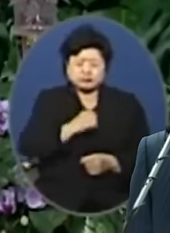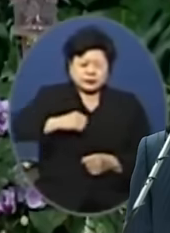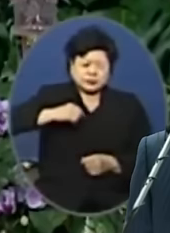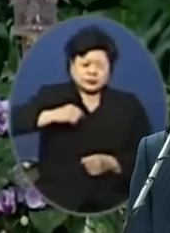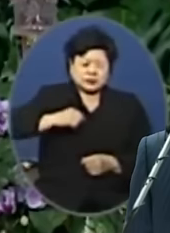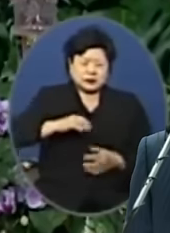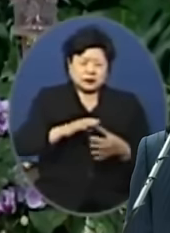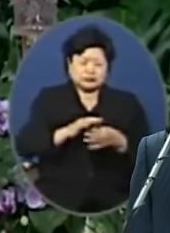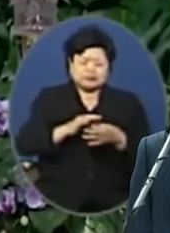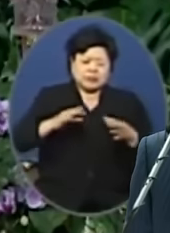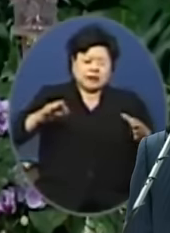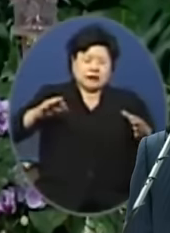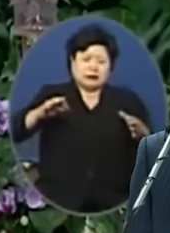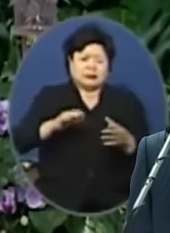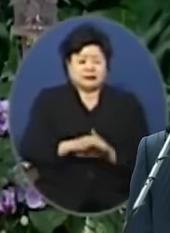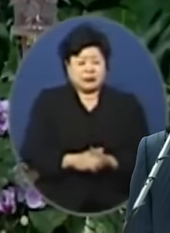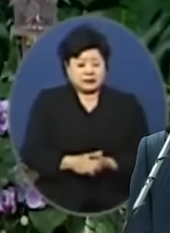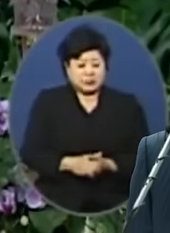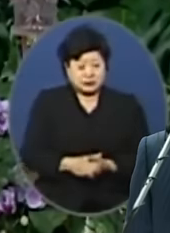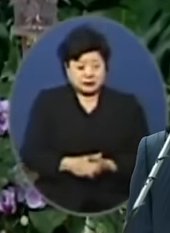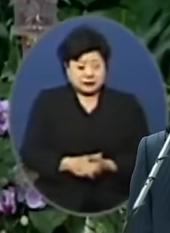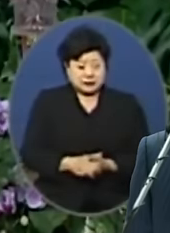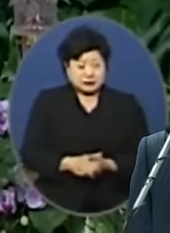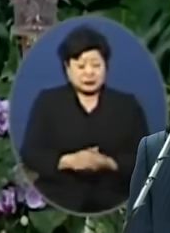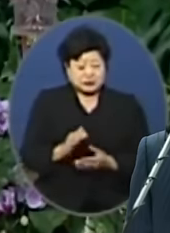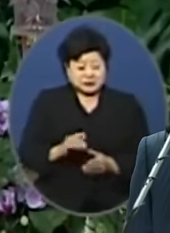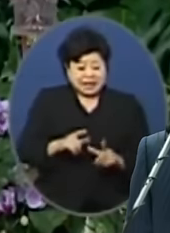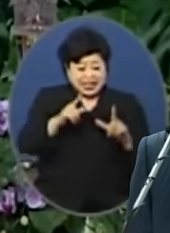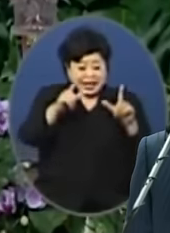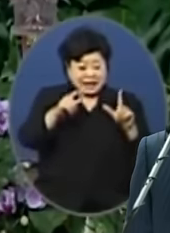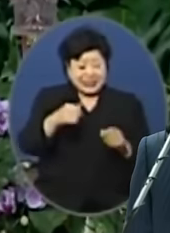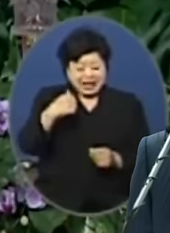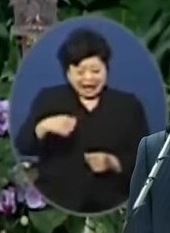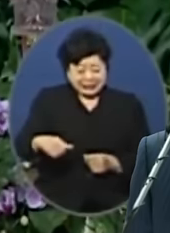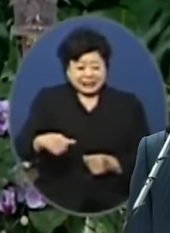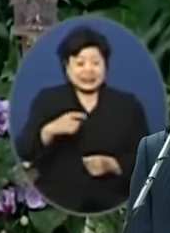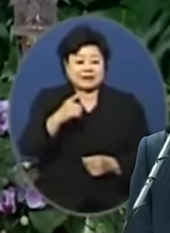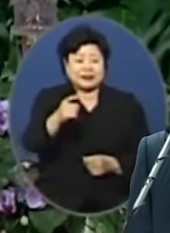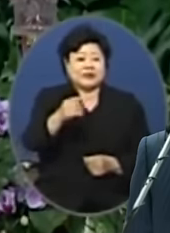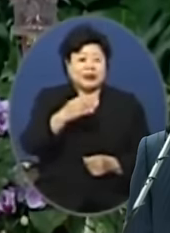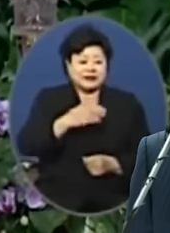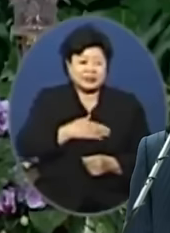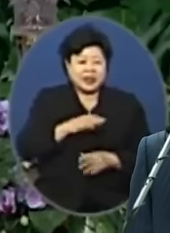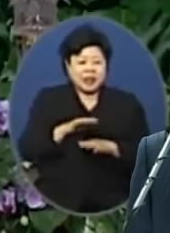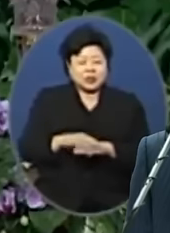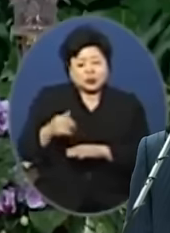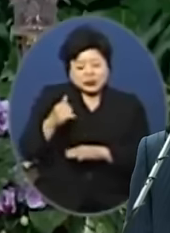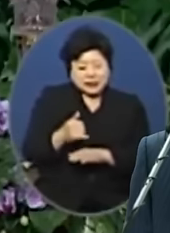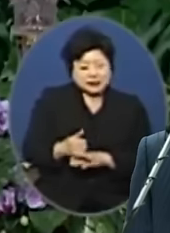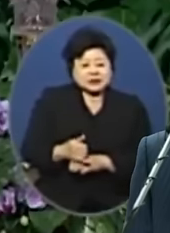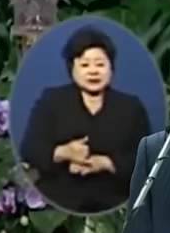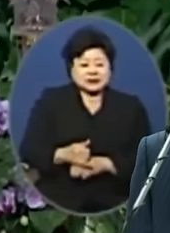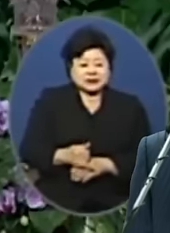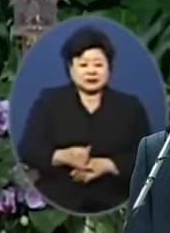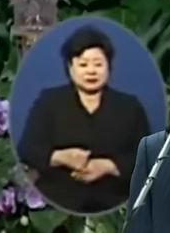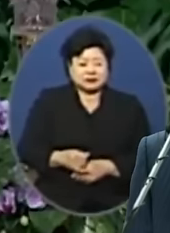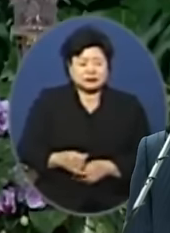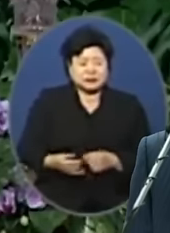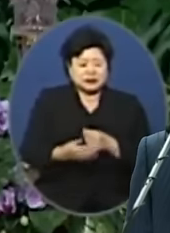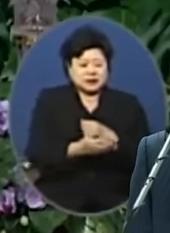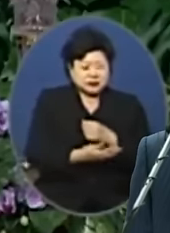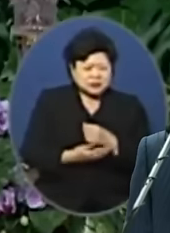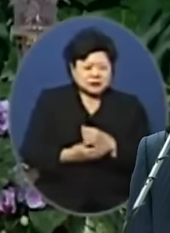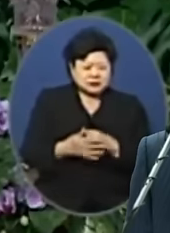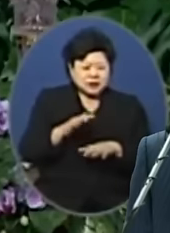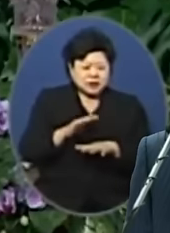사람과 관계를 단절하며 살았습니다. 그러던 어느 날 그는 아들에게 내가 농사를 지으면 수확량이 떨어지고 논에 잡초가